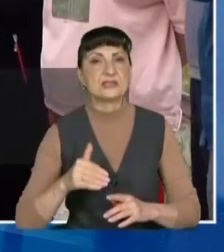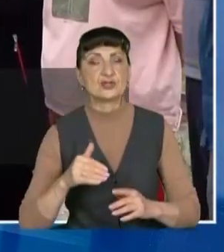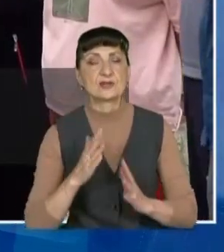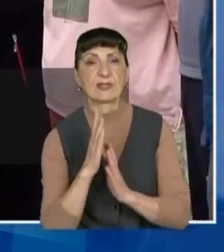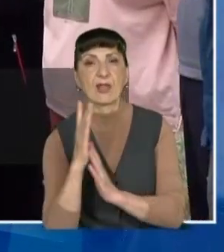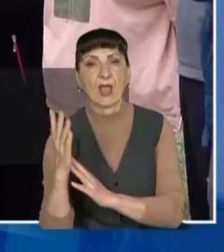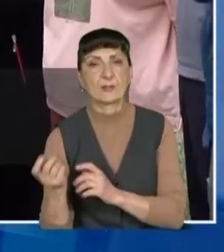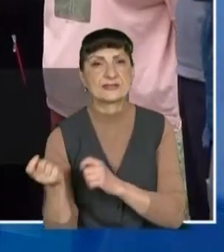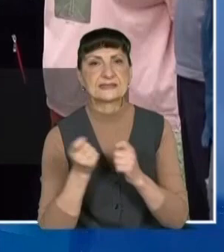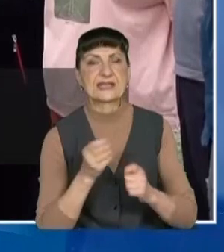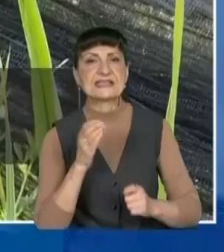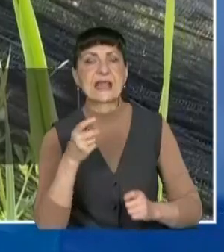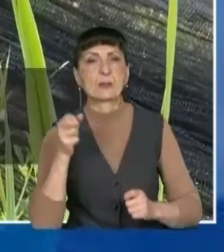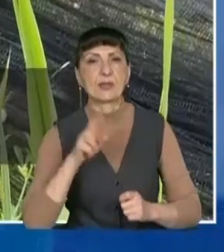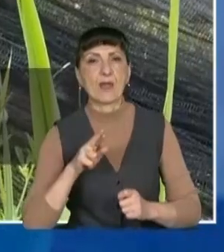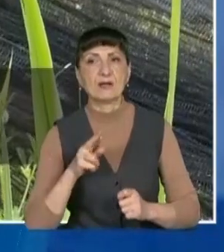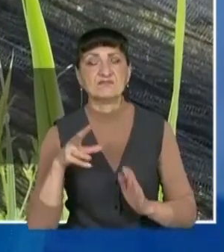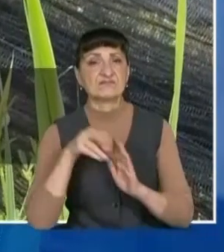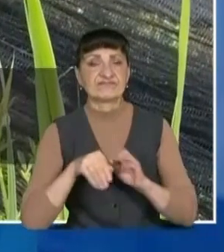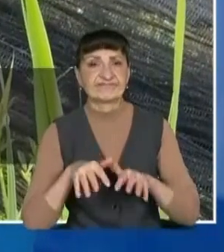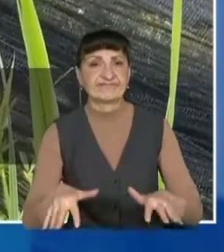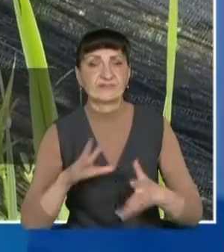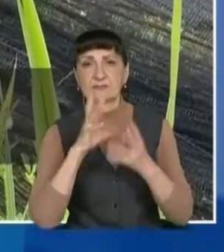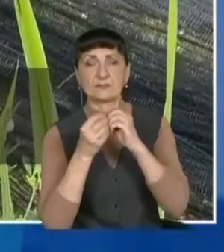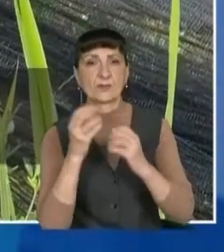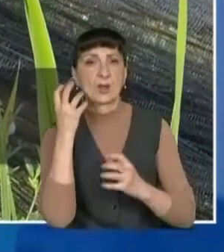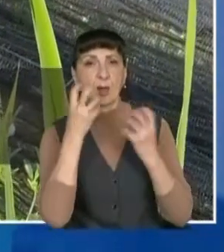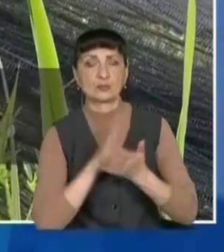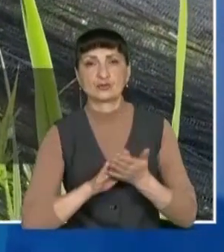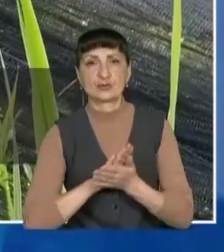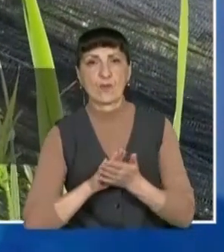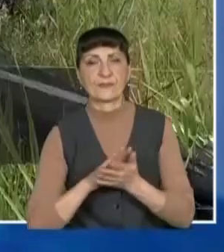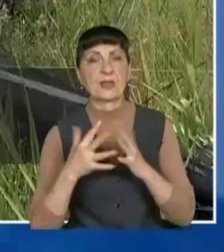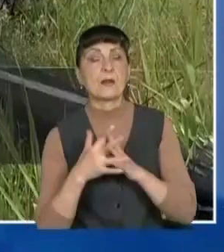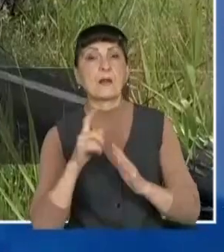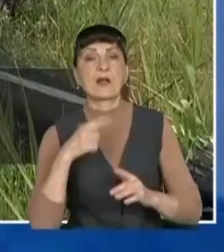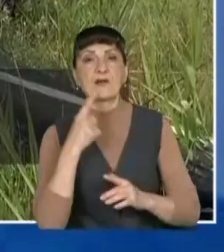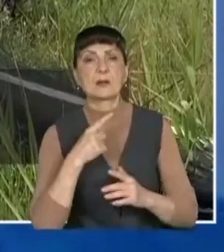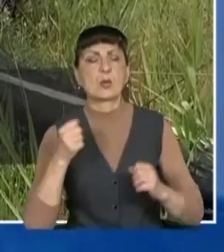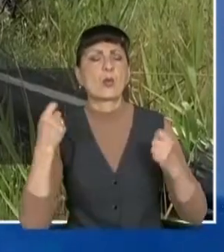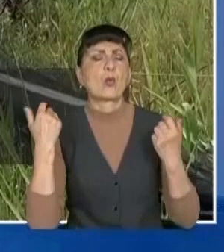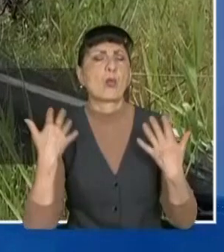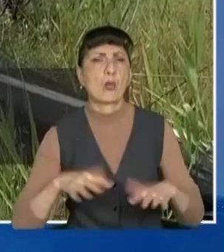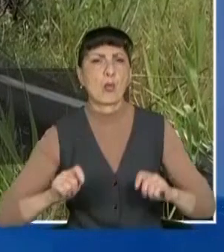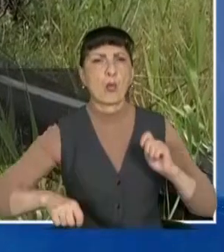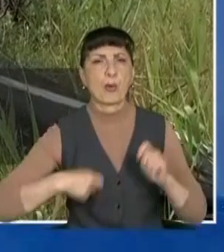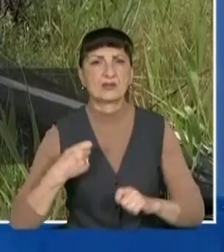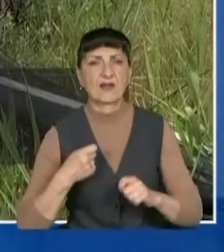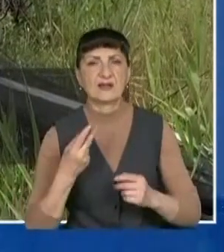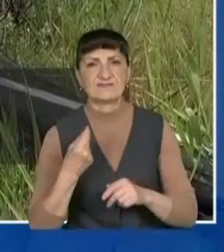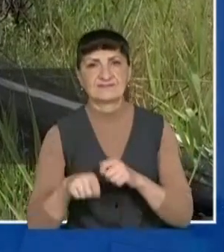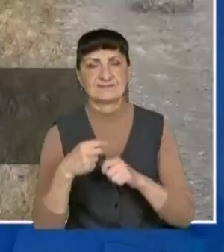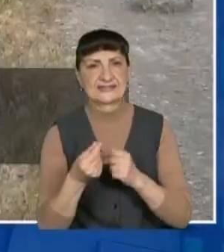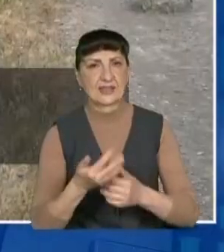саженцев, завезенных из Сербии, так и не принес плодов. Как утверждают аграрии, причина колоссальных убытков – задержка обещанных субсидий